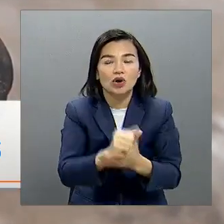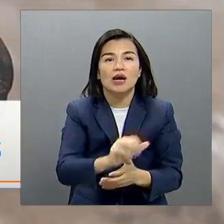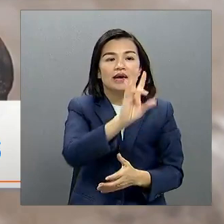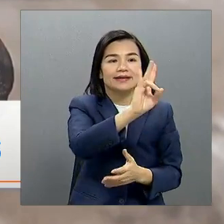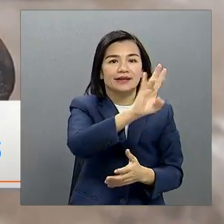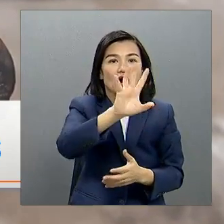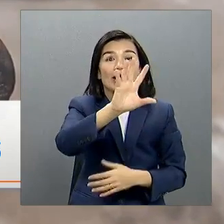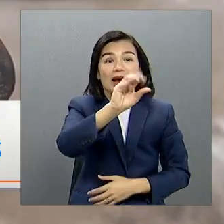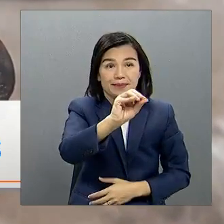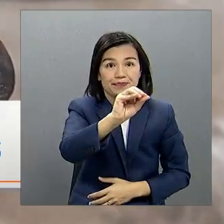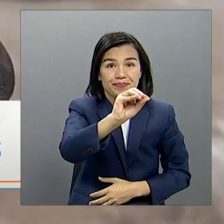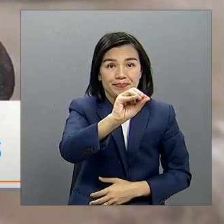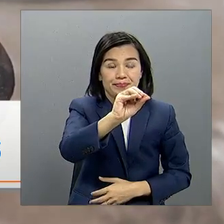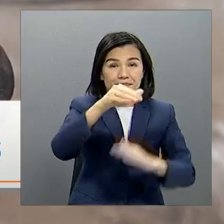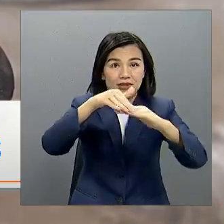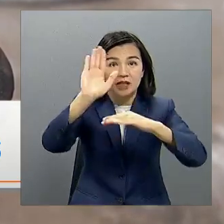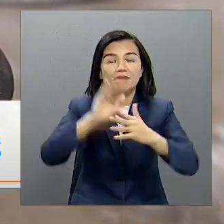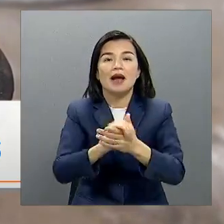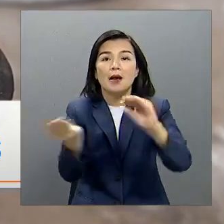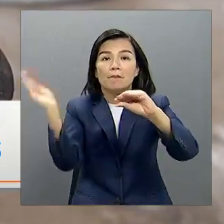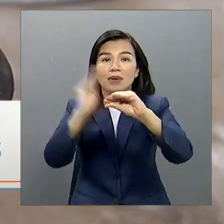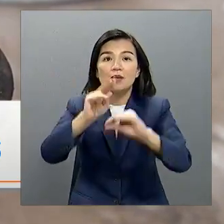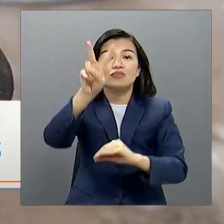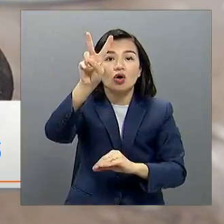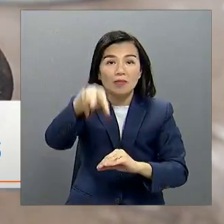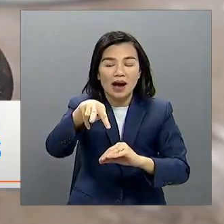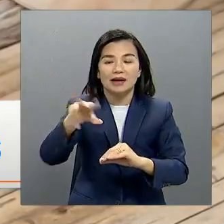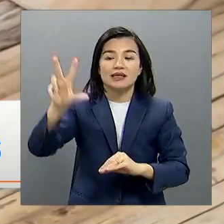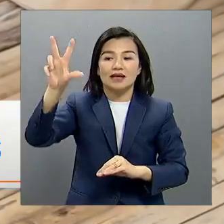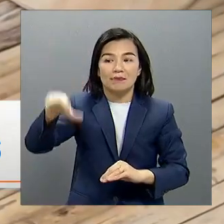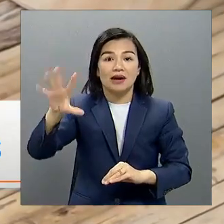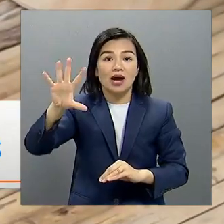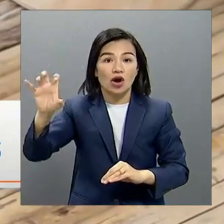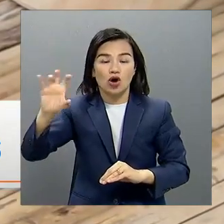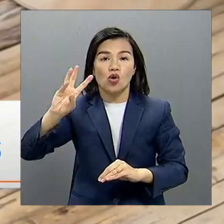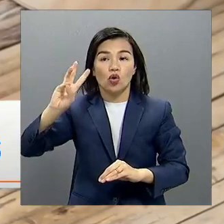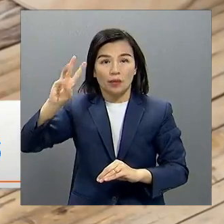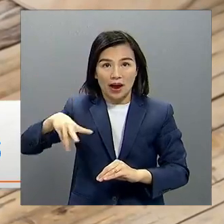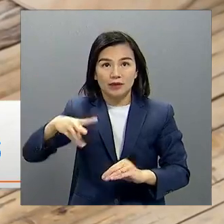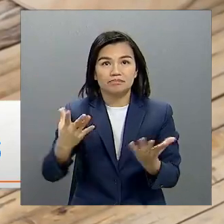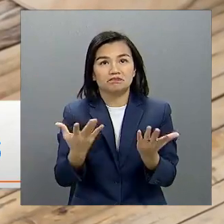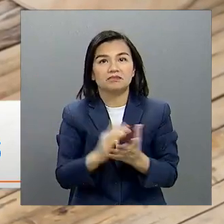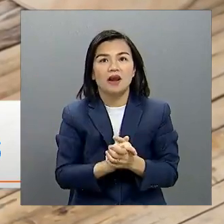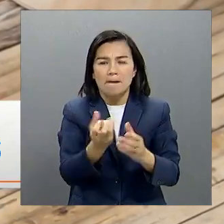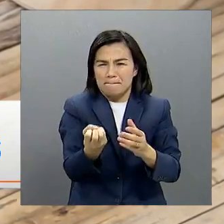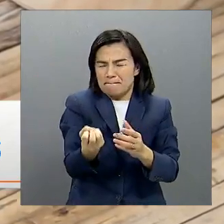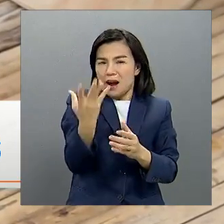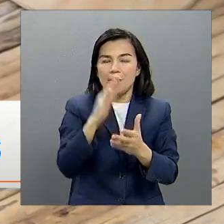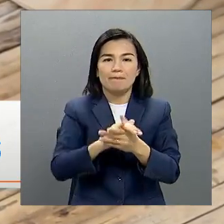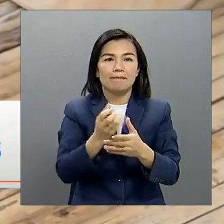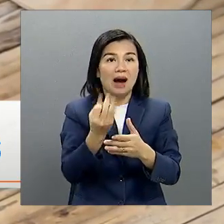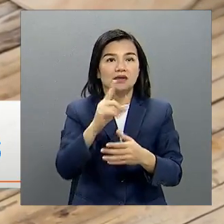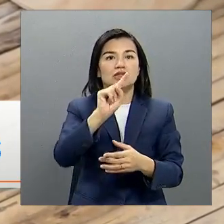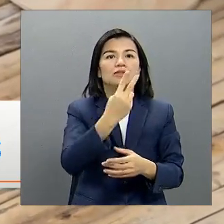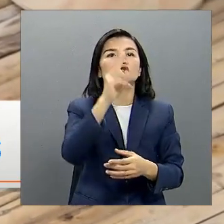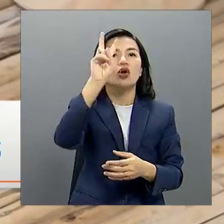นะครับแบบแพงขึ้นมาหน่อย 2,000 บาท 3,500 บาท 6,000 บาทก็มีและแพงสุด 12,000 บาทขึ้นอยู่กับความ